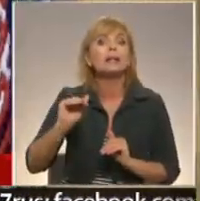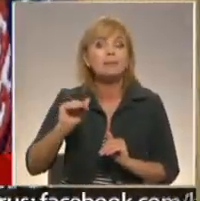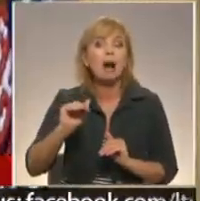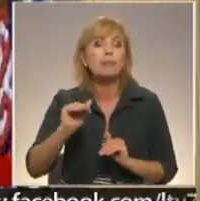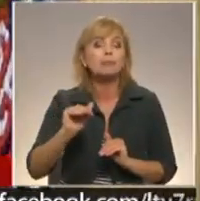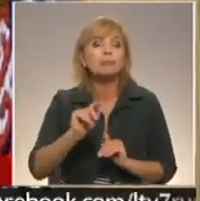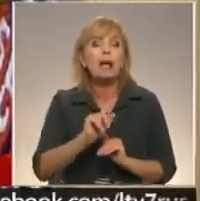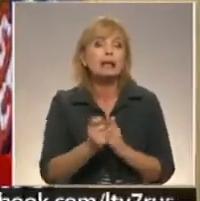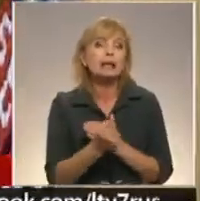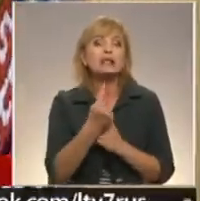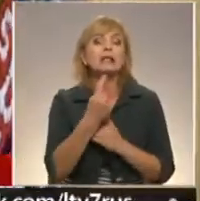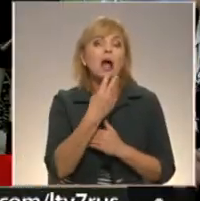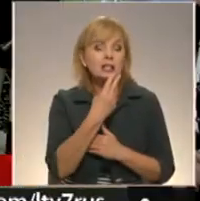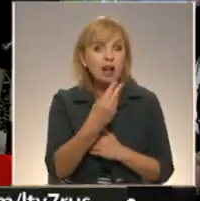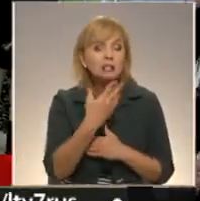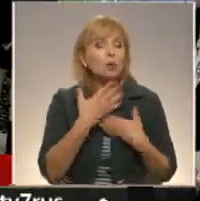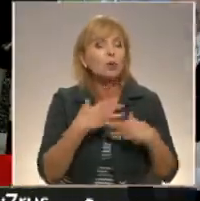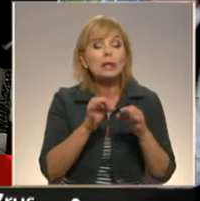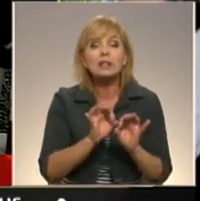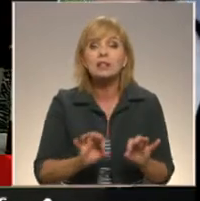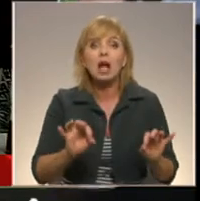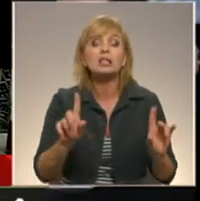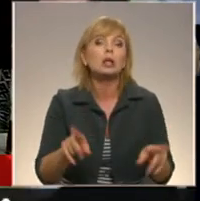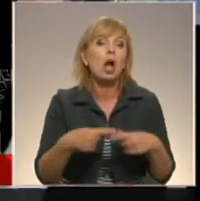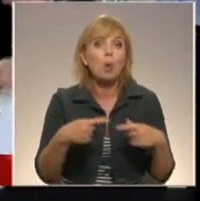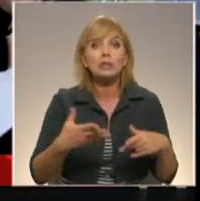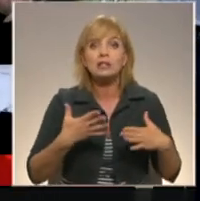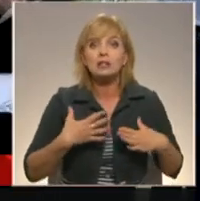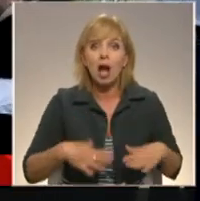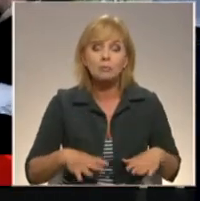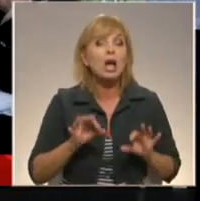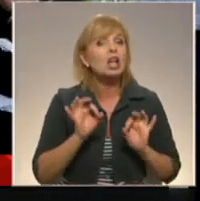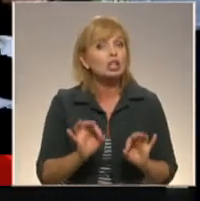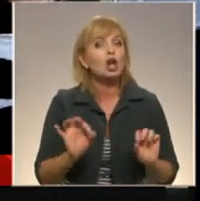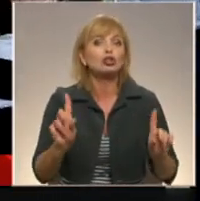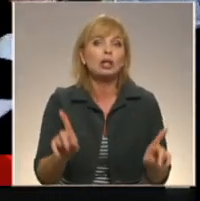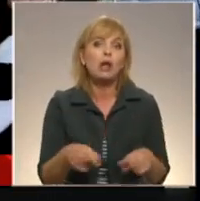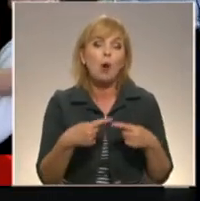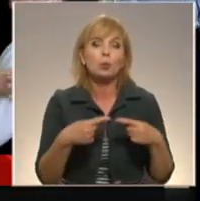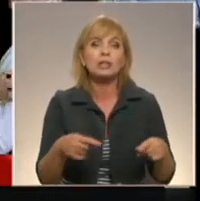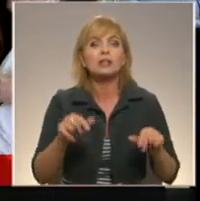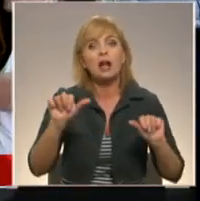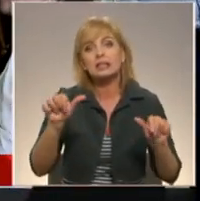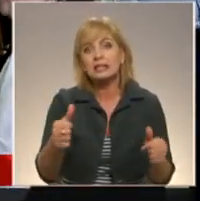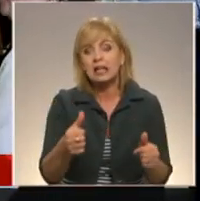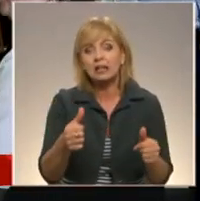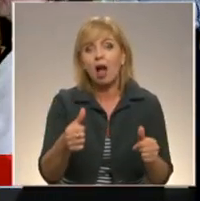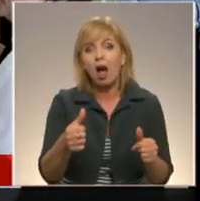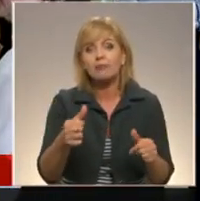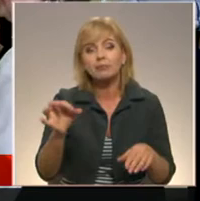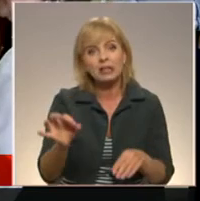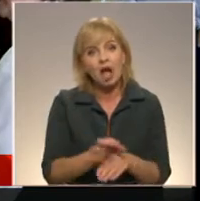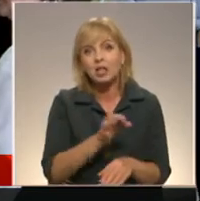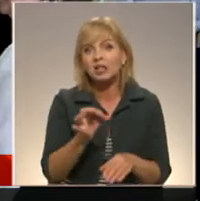redzēt daudz skaistus tērpus un taisni tautiskā stilā darinātus